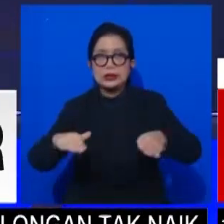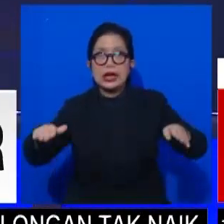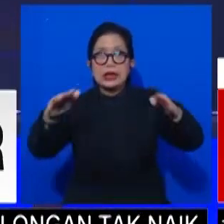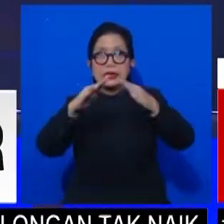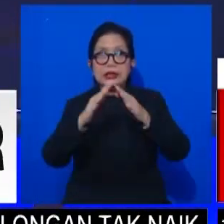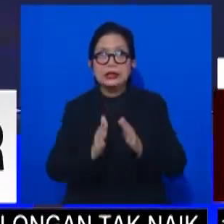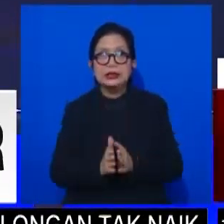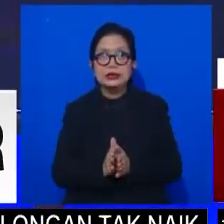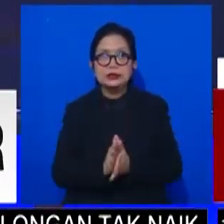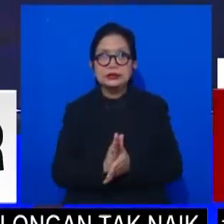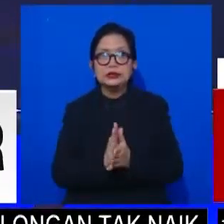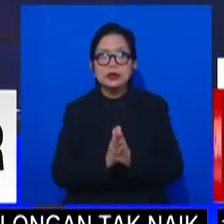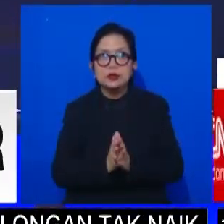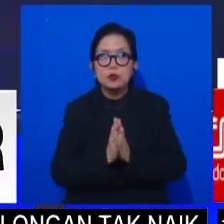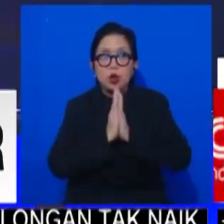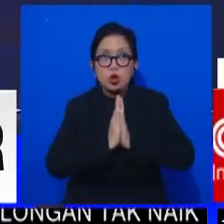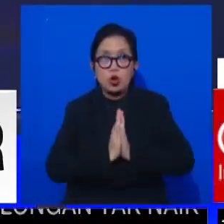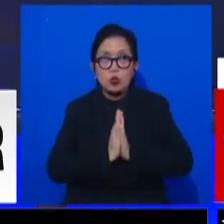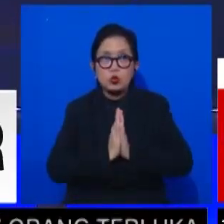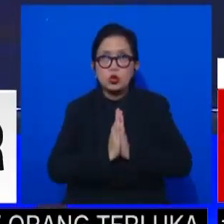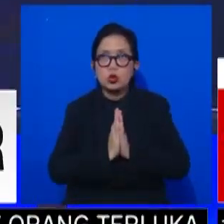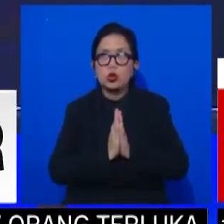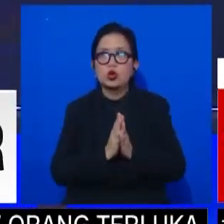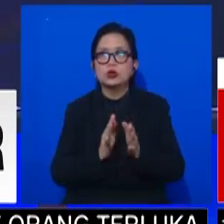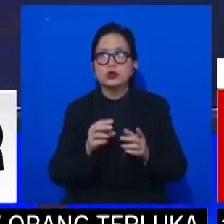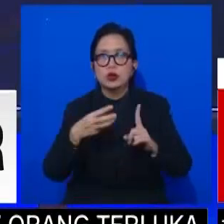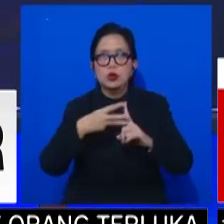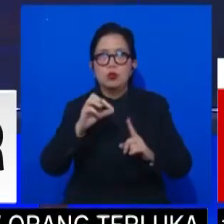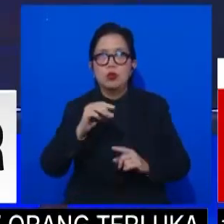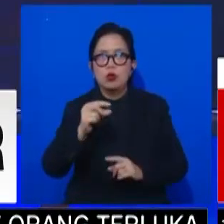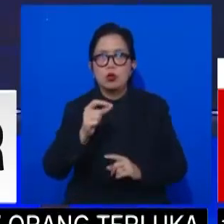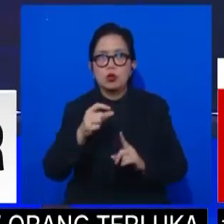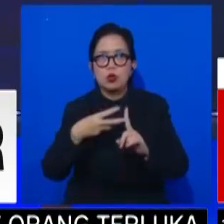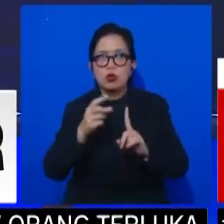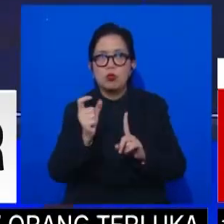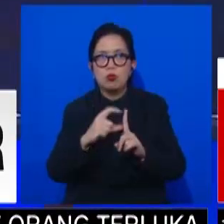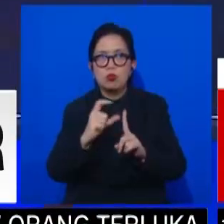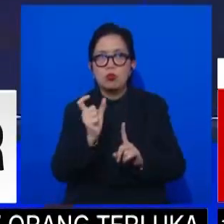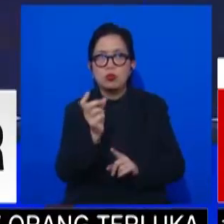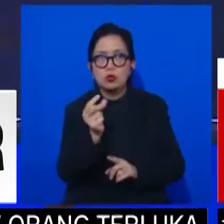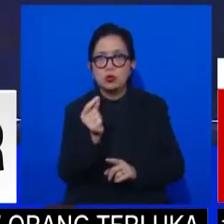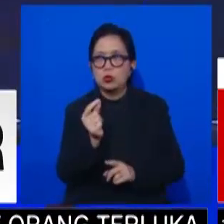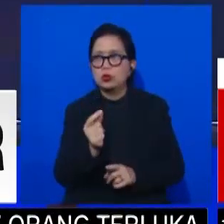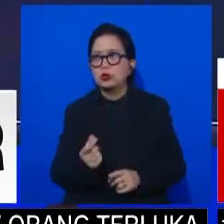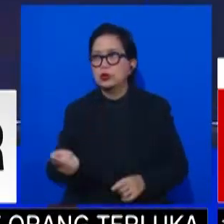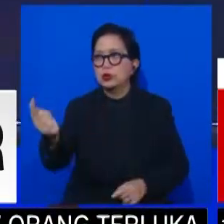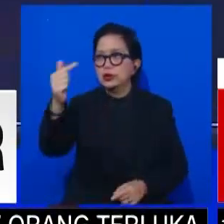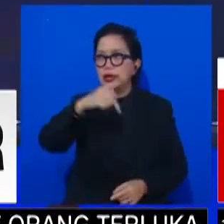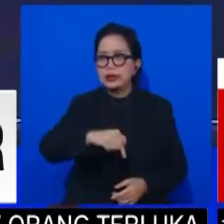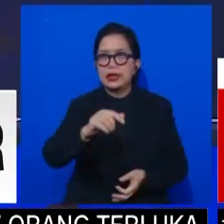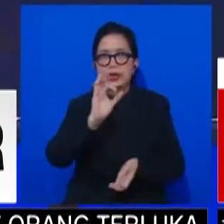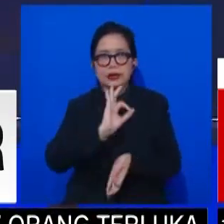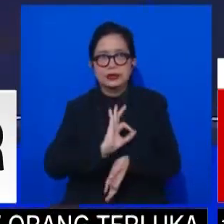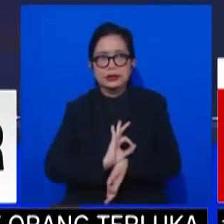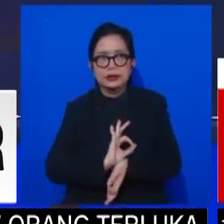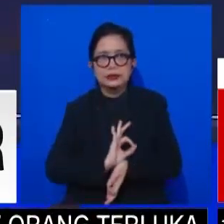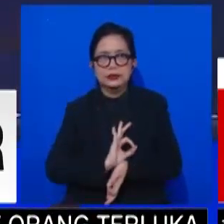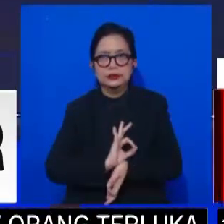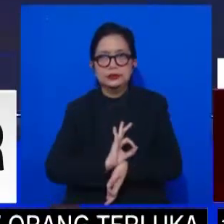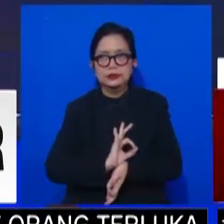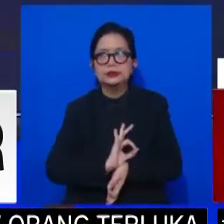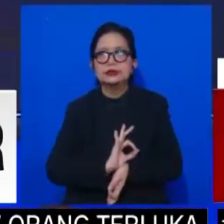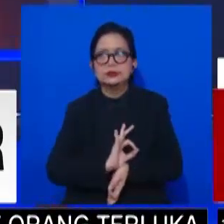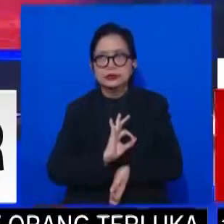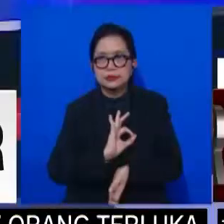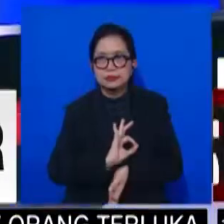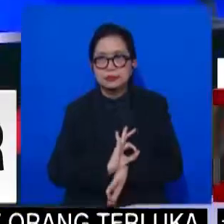pagi. Kedatangan Kaisar Jepang ke Candi Peninggalan Dinasti Selendra ini menjadi akhir dari rangkaian kunjungan kenegaraannya ke Indonesia selama